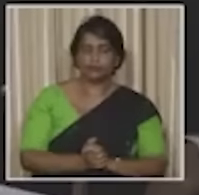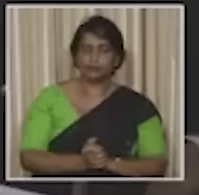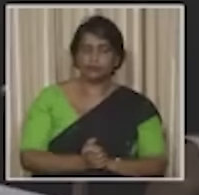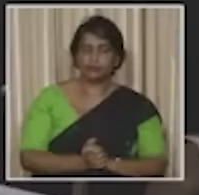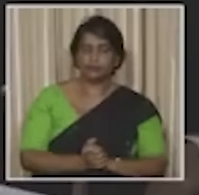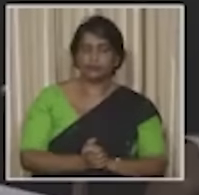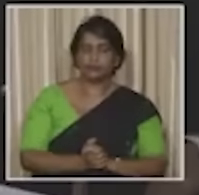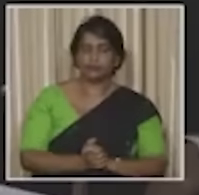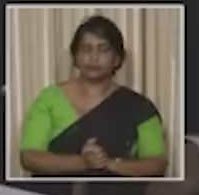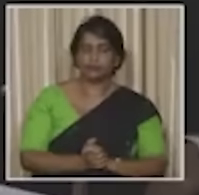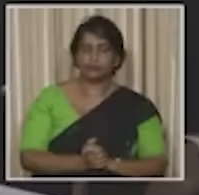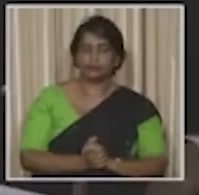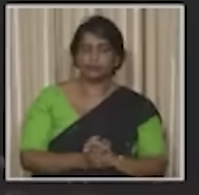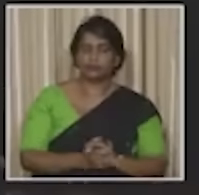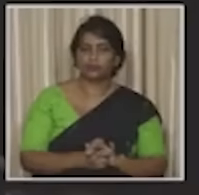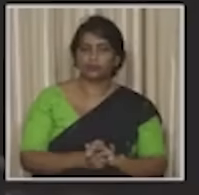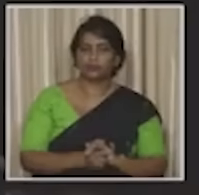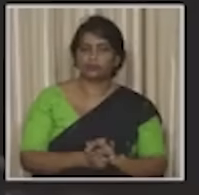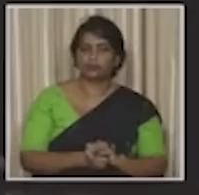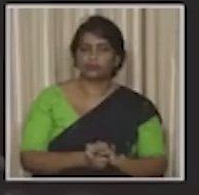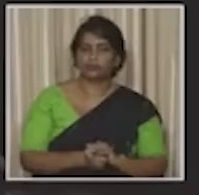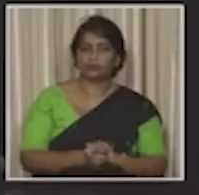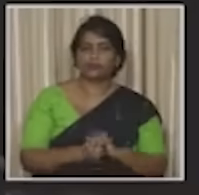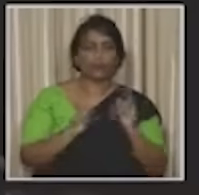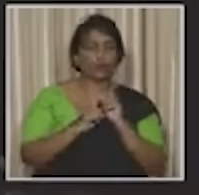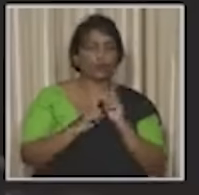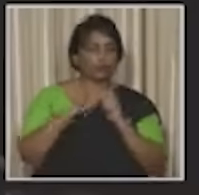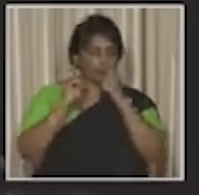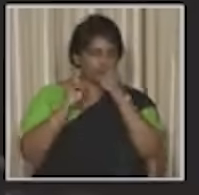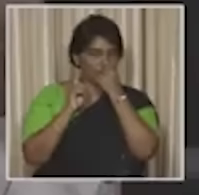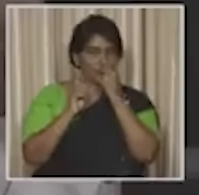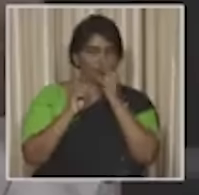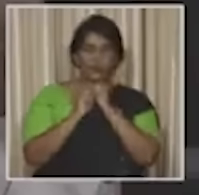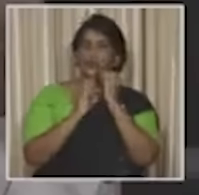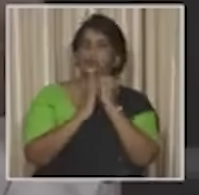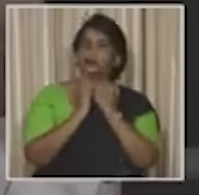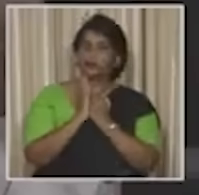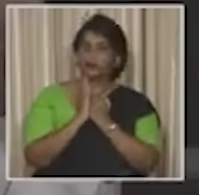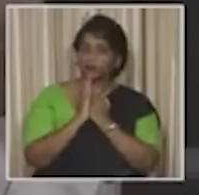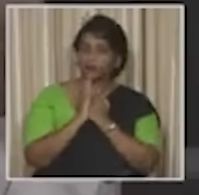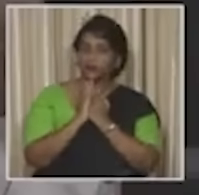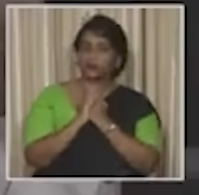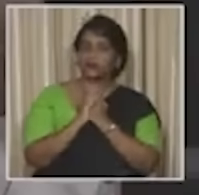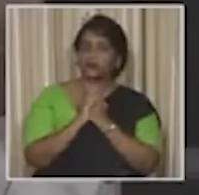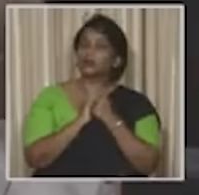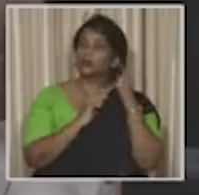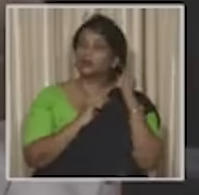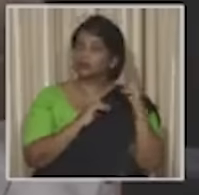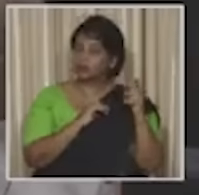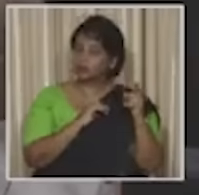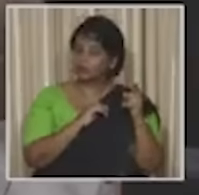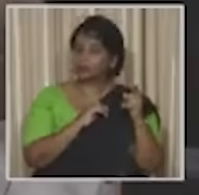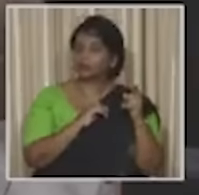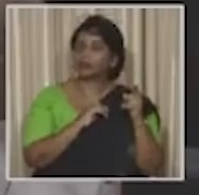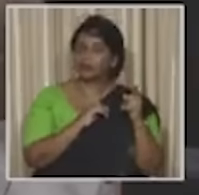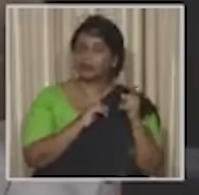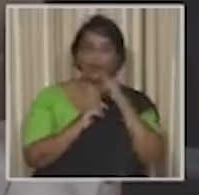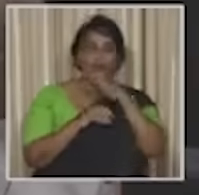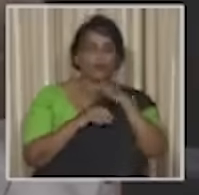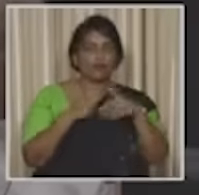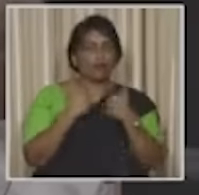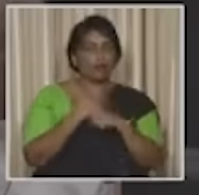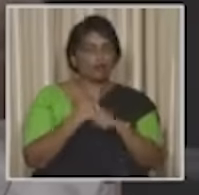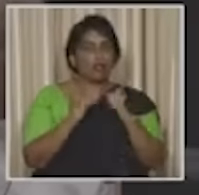නැහැ. ගරු ජනාධිපතිතුමා. ඔව්. පුණකරින් වැඩසටහනේ එයා ඒ වැවත් හදලා